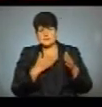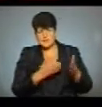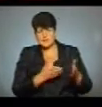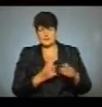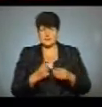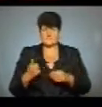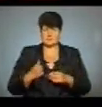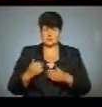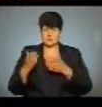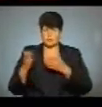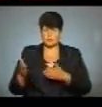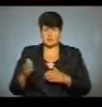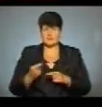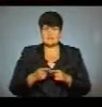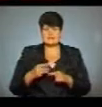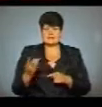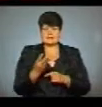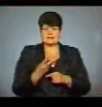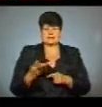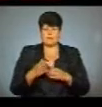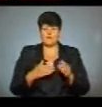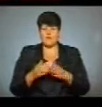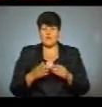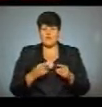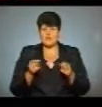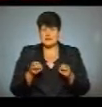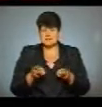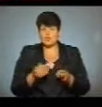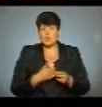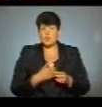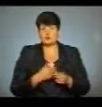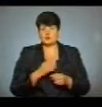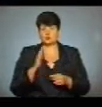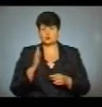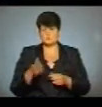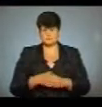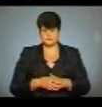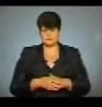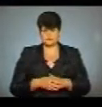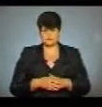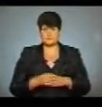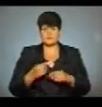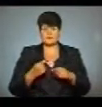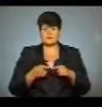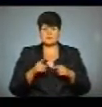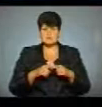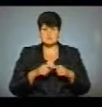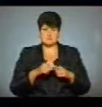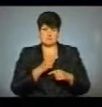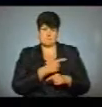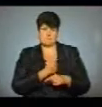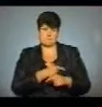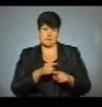і військовим. Оце 3 таких професії, які наразі він би хотів ними стати. Це намет медиків. Тут навчають